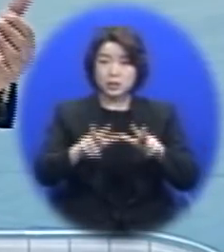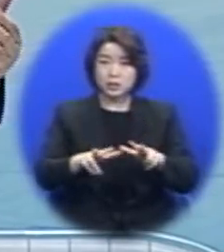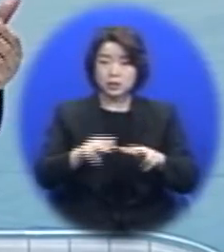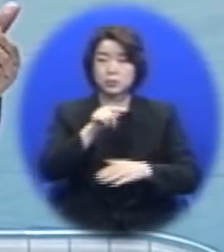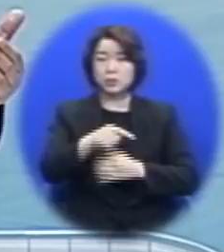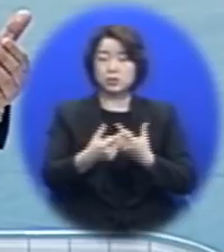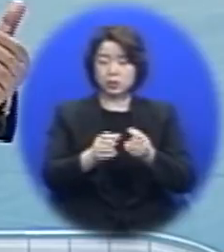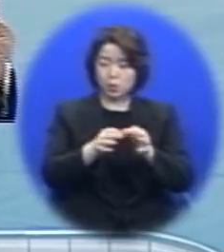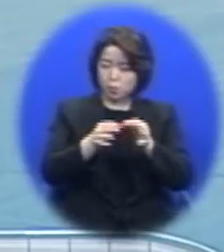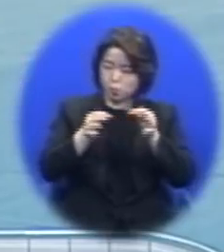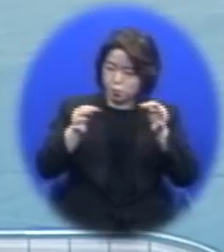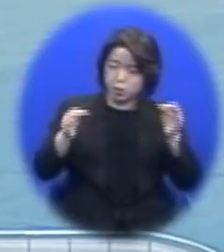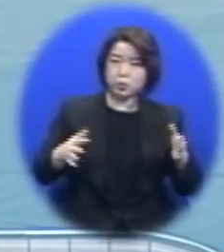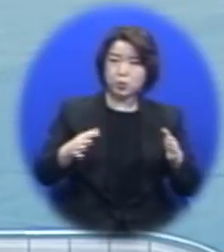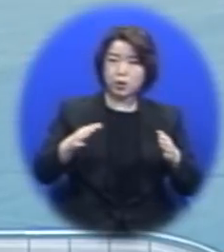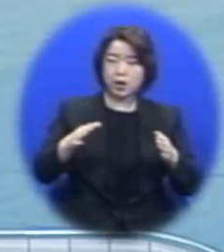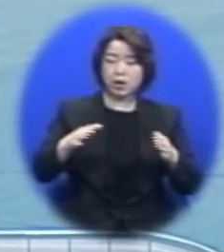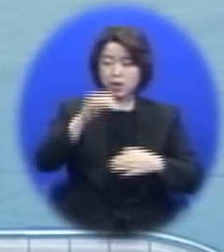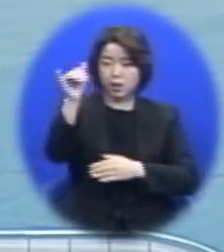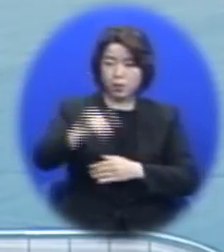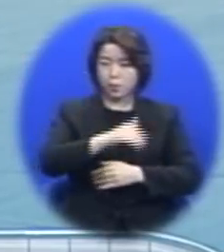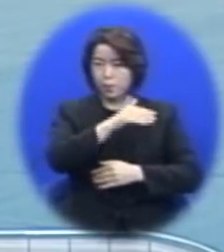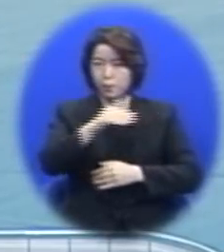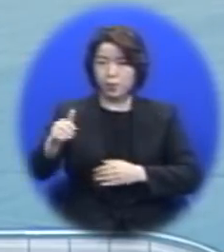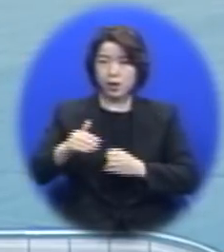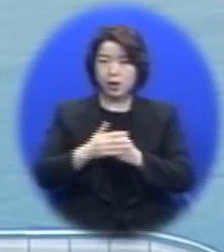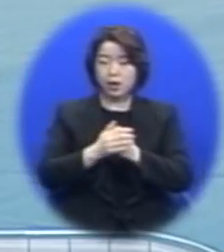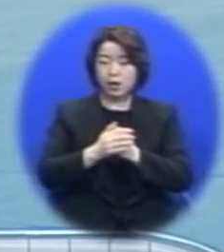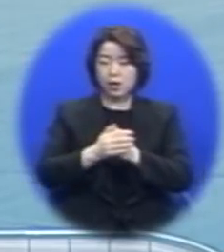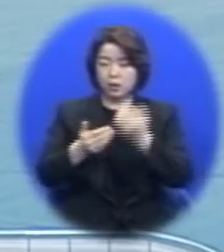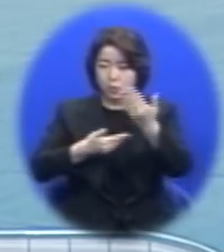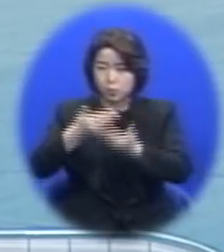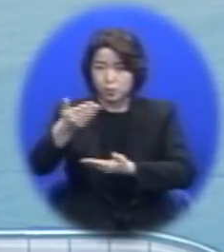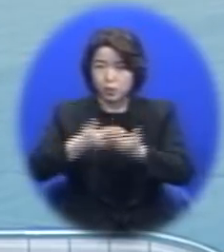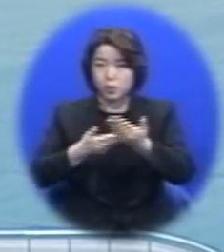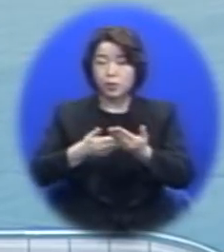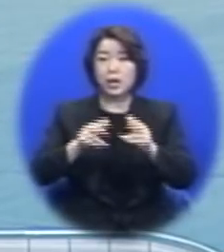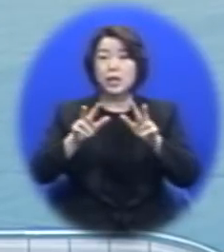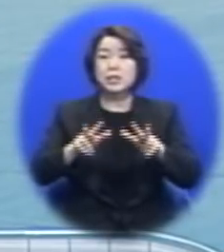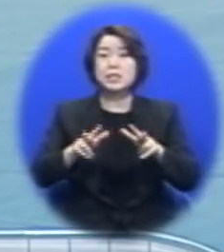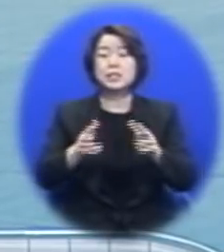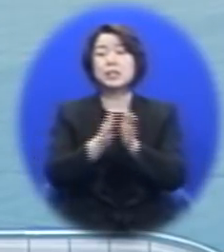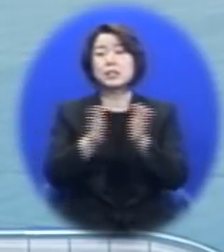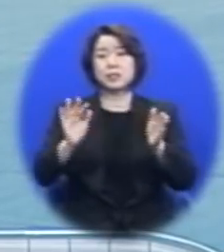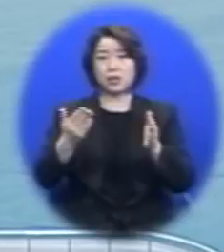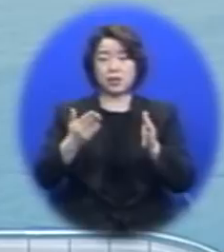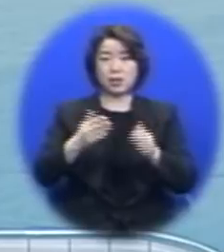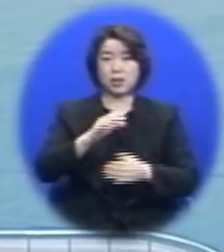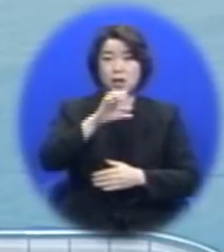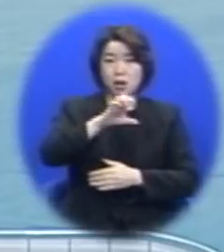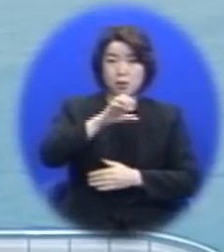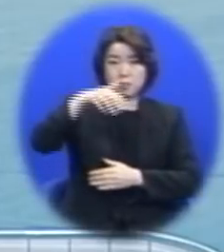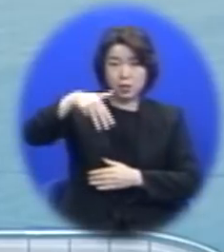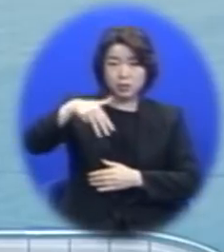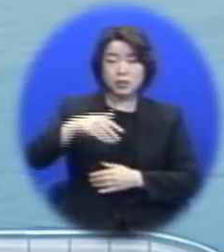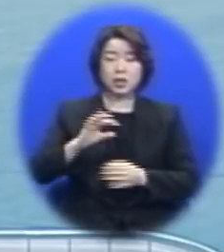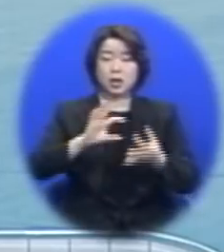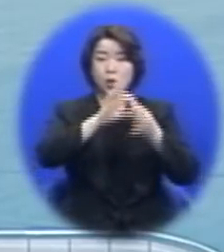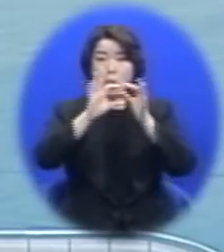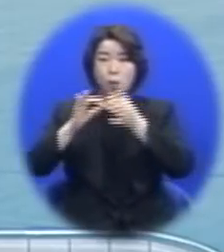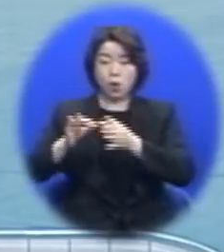그렇게 오랫동안 단절된 남북대화가 겨우 시작됐잖아요. 평창올림픽이 이제 막 열리게 된다고들